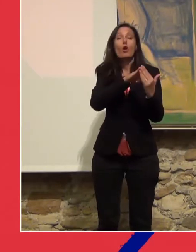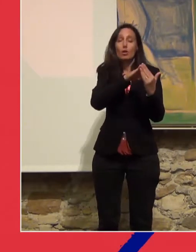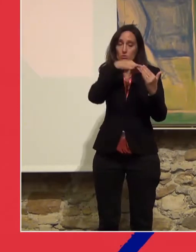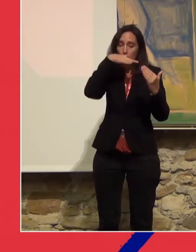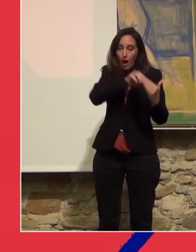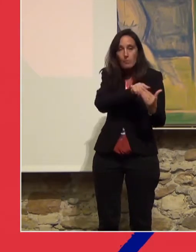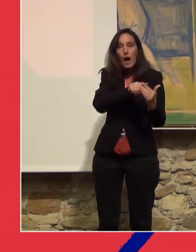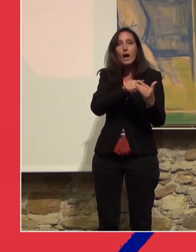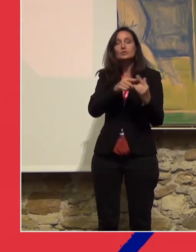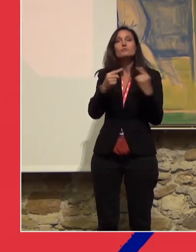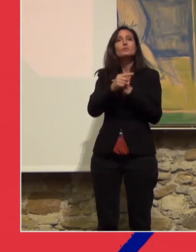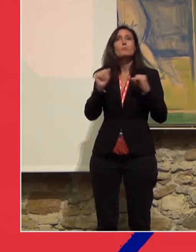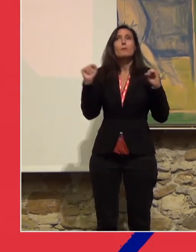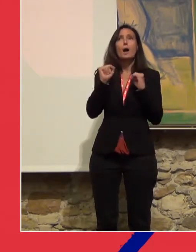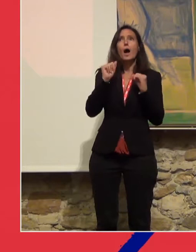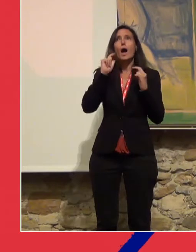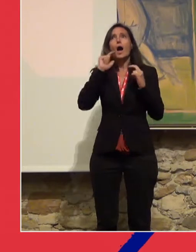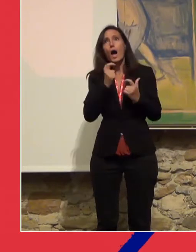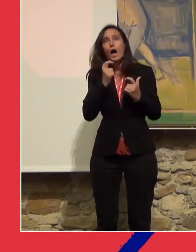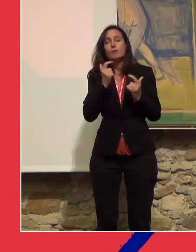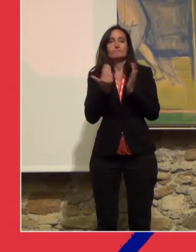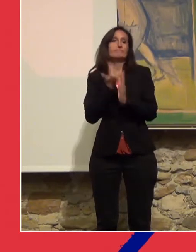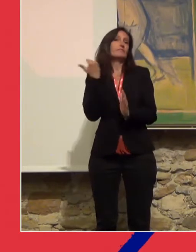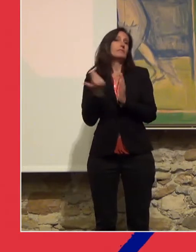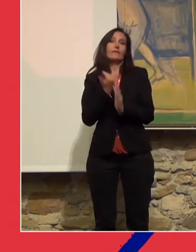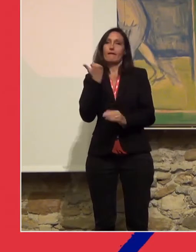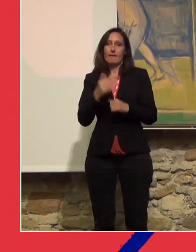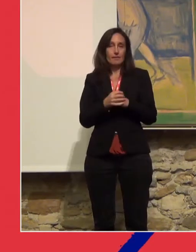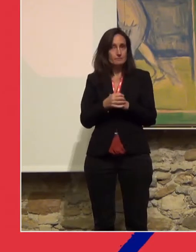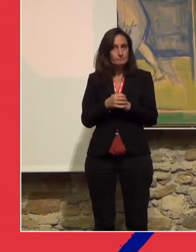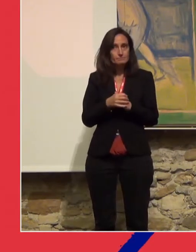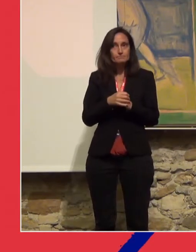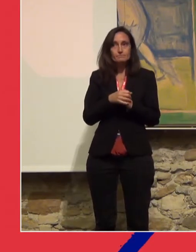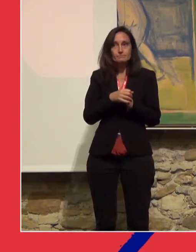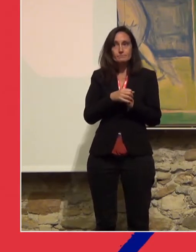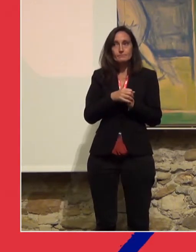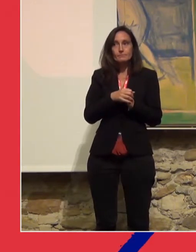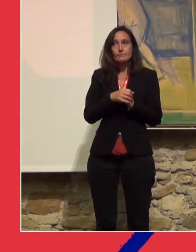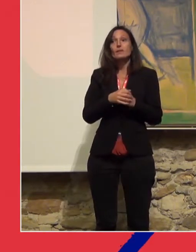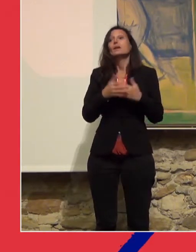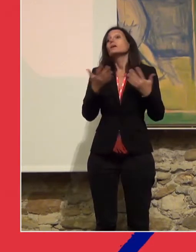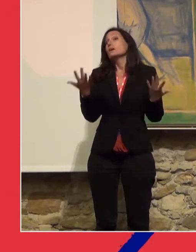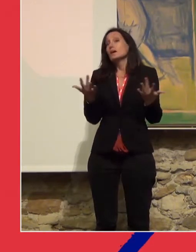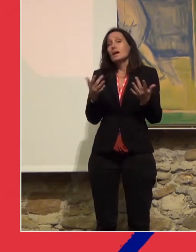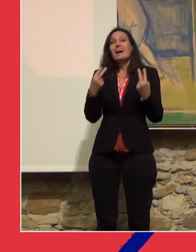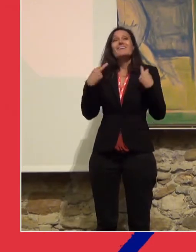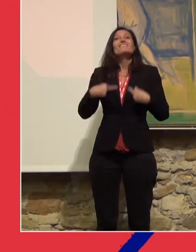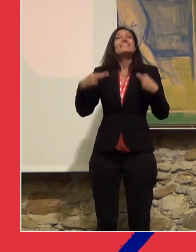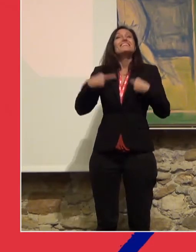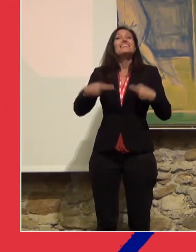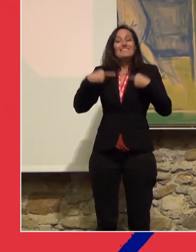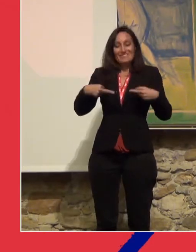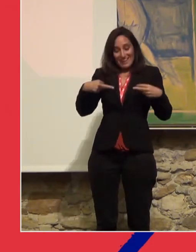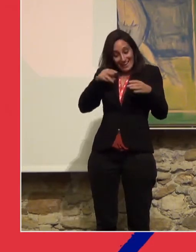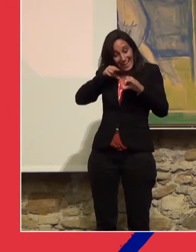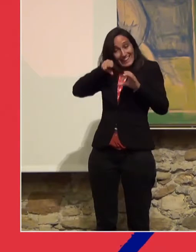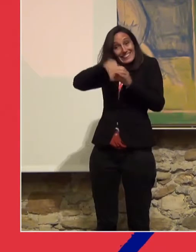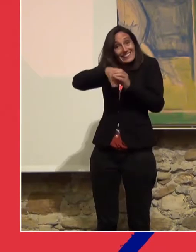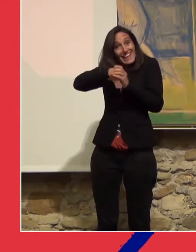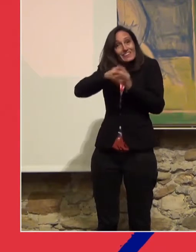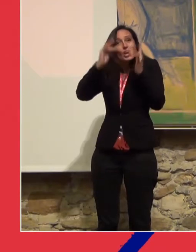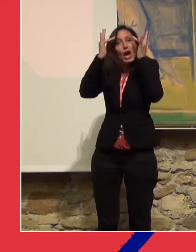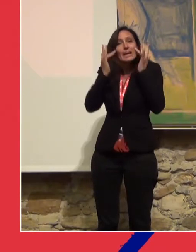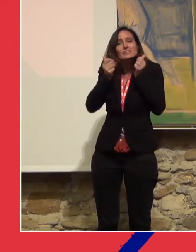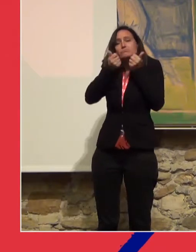paura. È impossibile azzerare tutti i rischi dell'esistenza. Presi dalla paura di